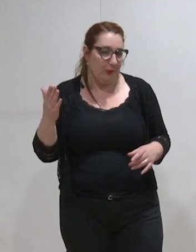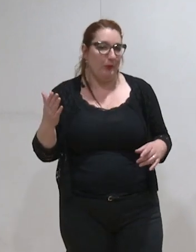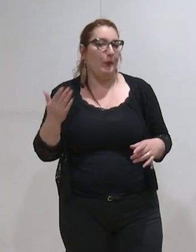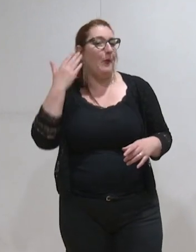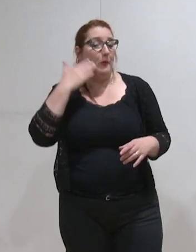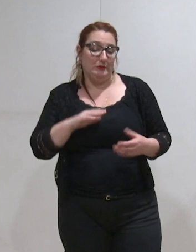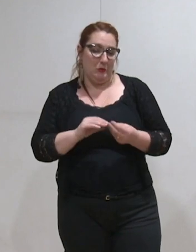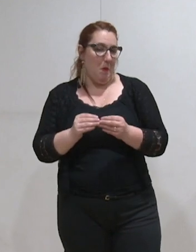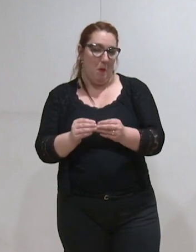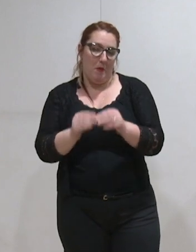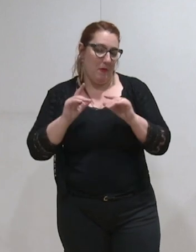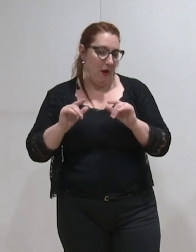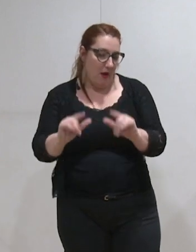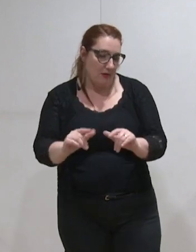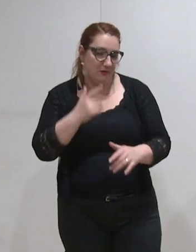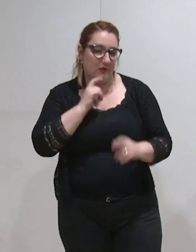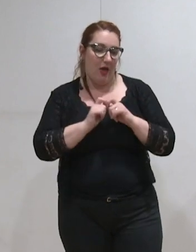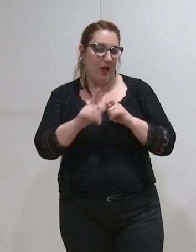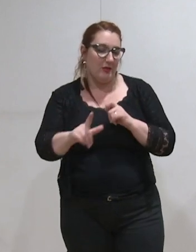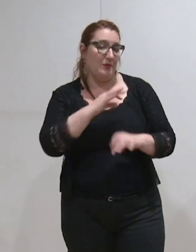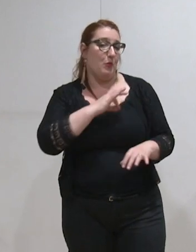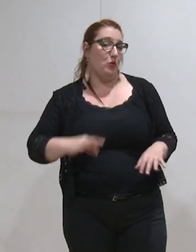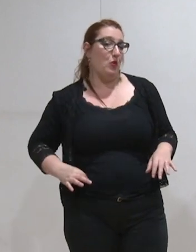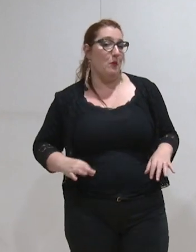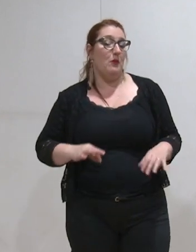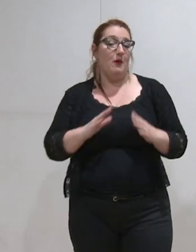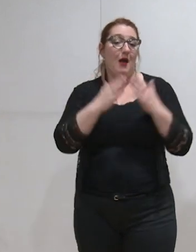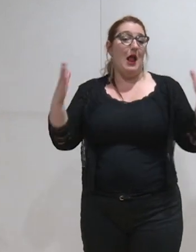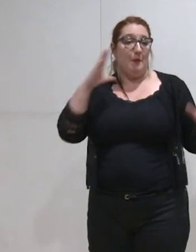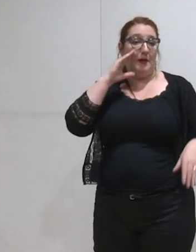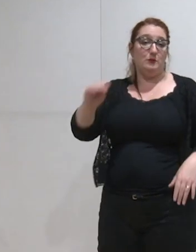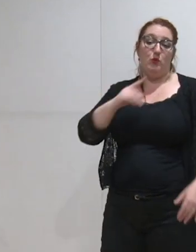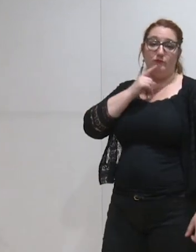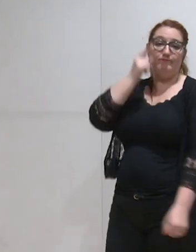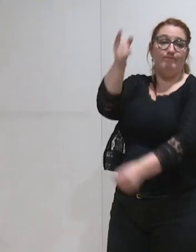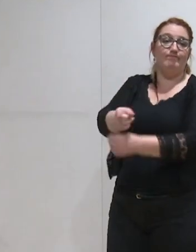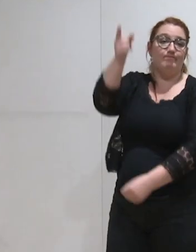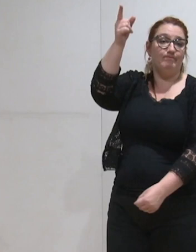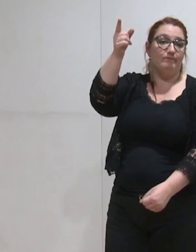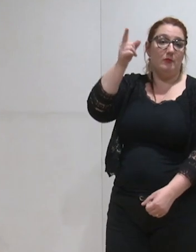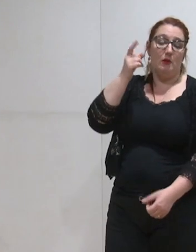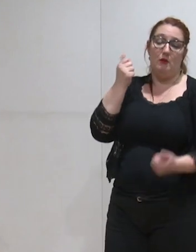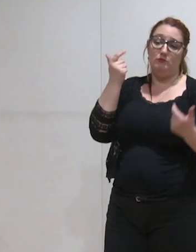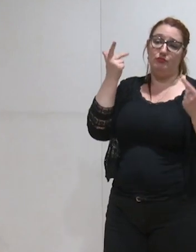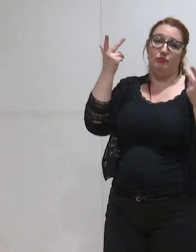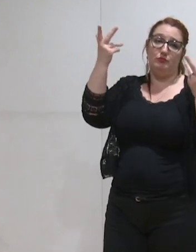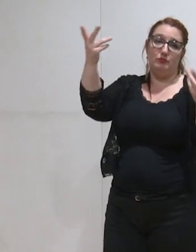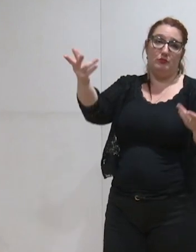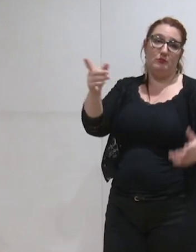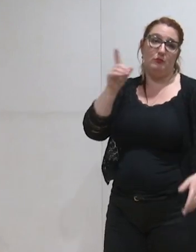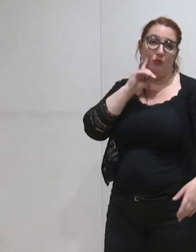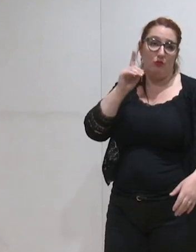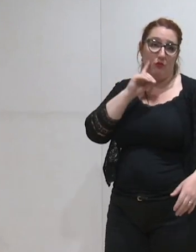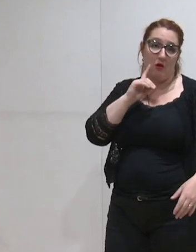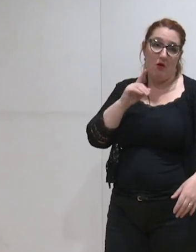a des conséquences ça a des conséquences sur les indemnités prudomales que alpexo a été condamné à verser à de multiples repris pu que le droit a été